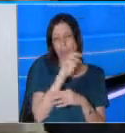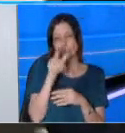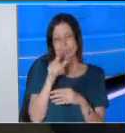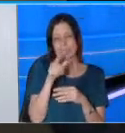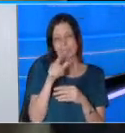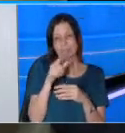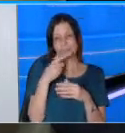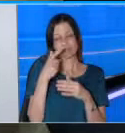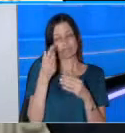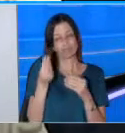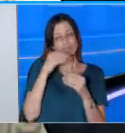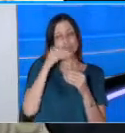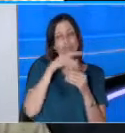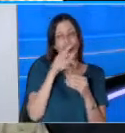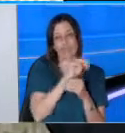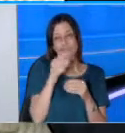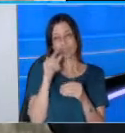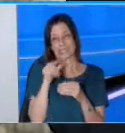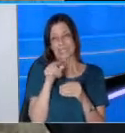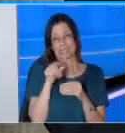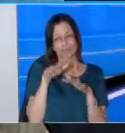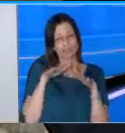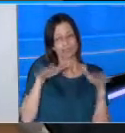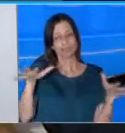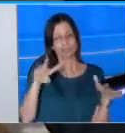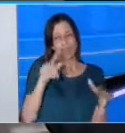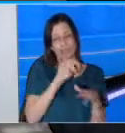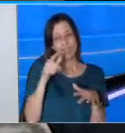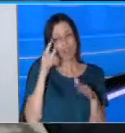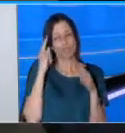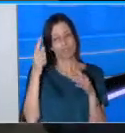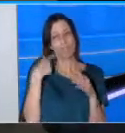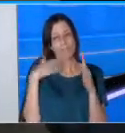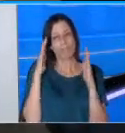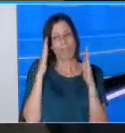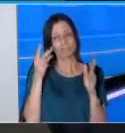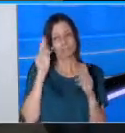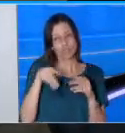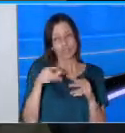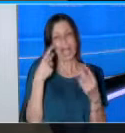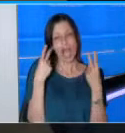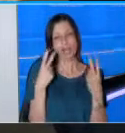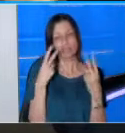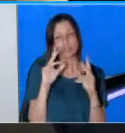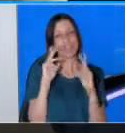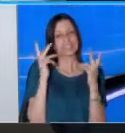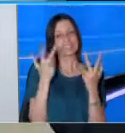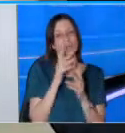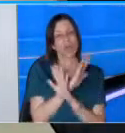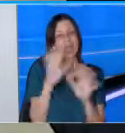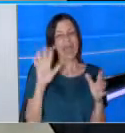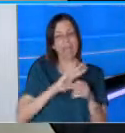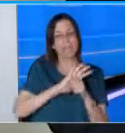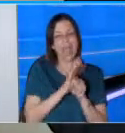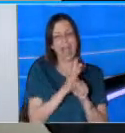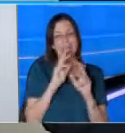מציפים את העניין הזה. אתה חושב ומאמין שיש לך באמת חשיבות שהציבור, רק בלחץ